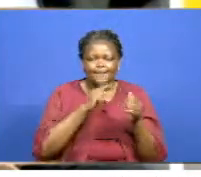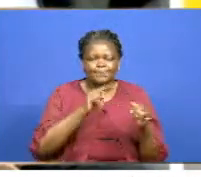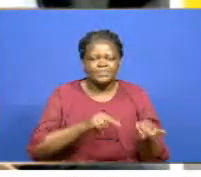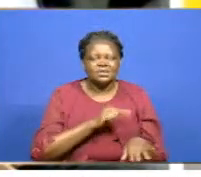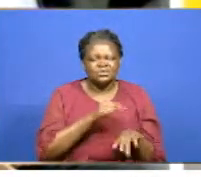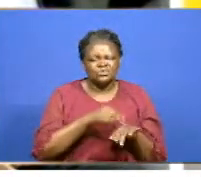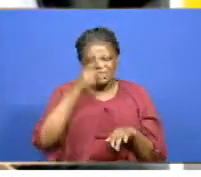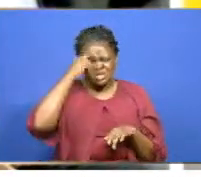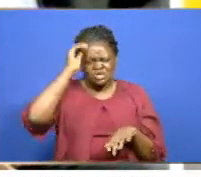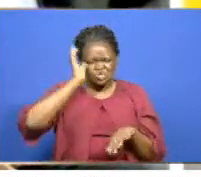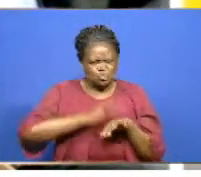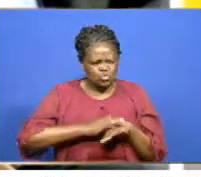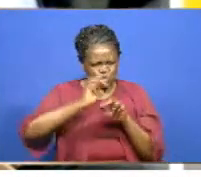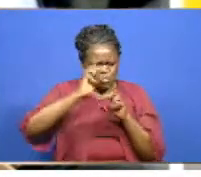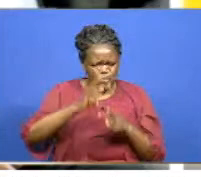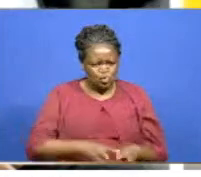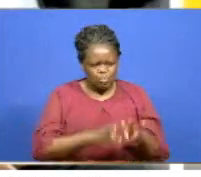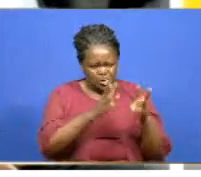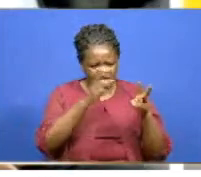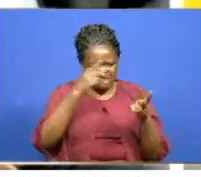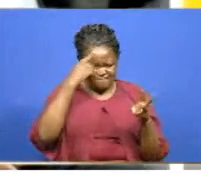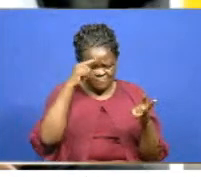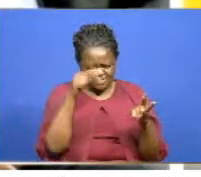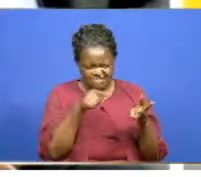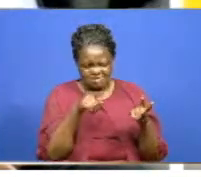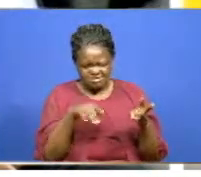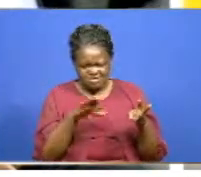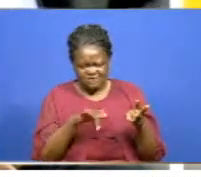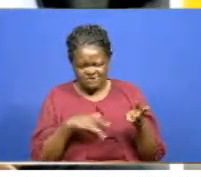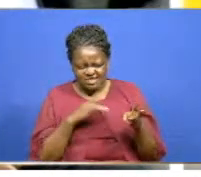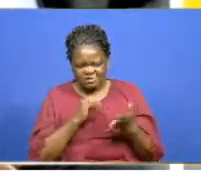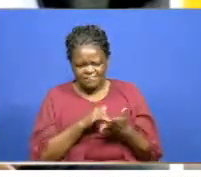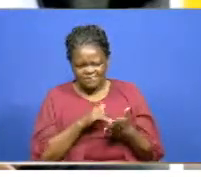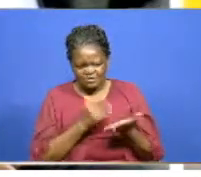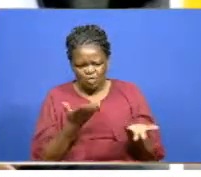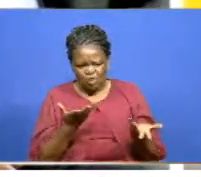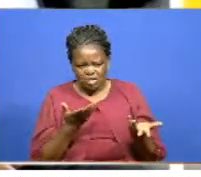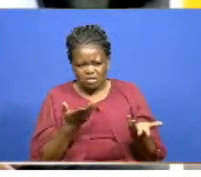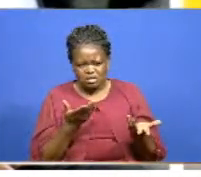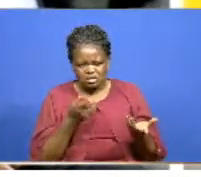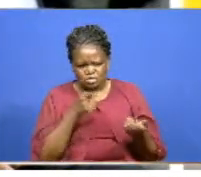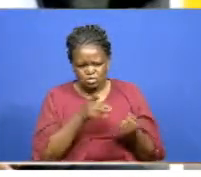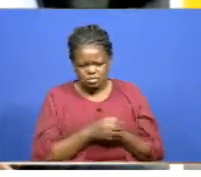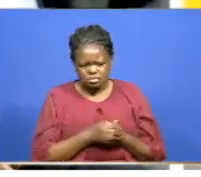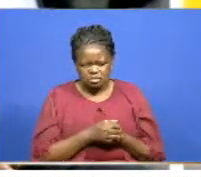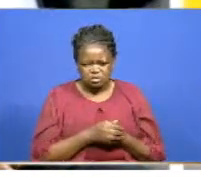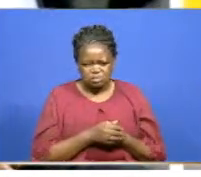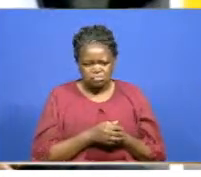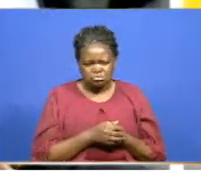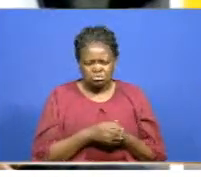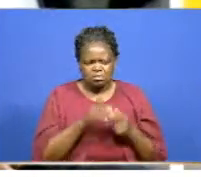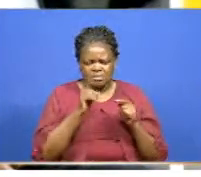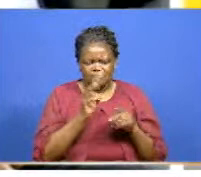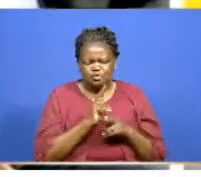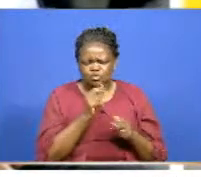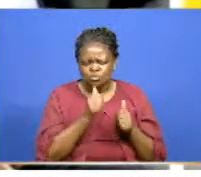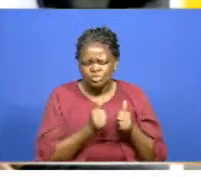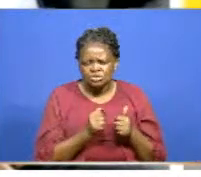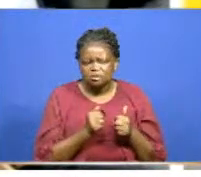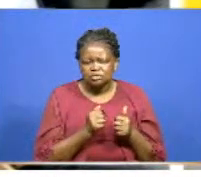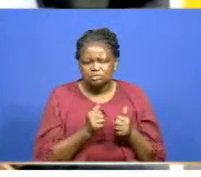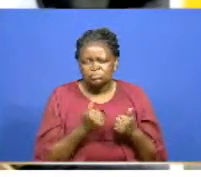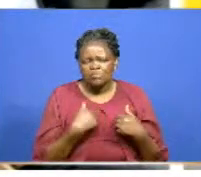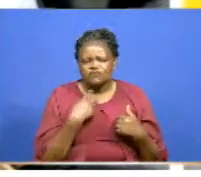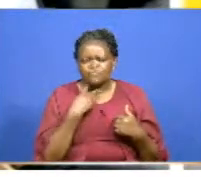njia bora zaidi kwa yale maeneo kuhisi ya kwamba yamehusishwa, ama ni mfumo upi ambao pengine unastahili kutumika ili kusauti